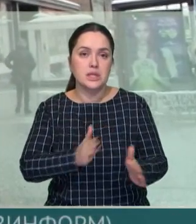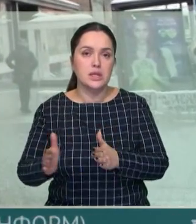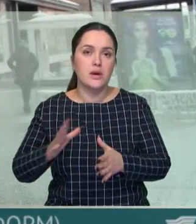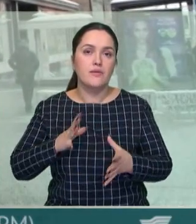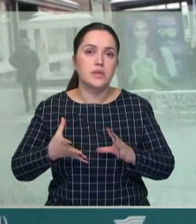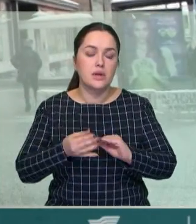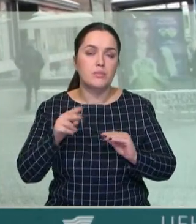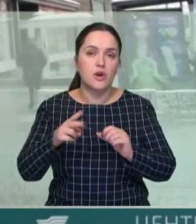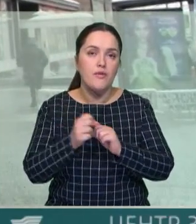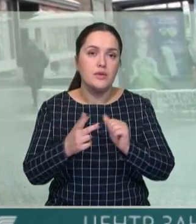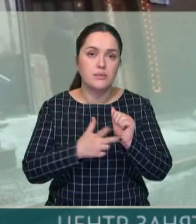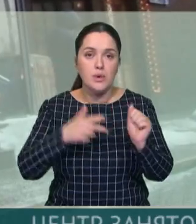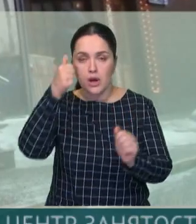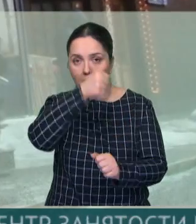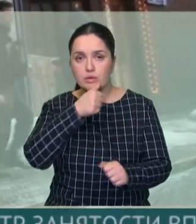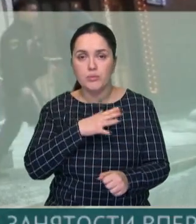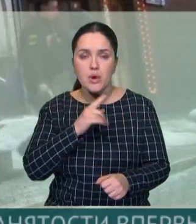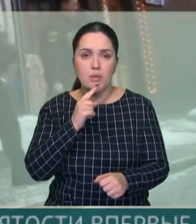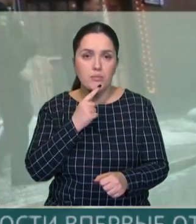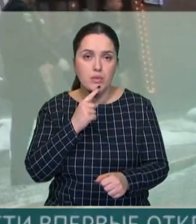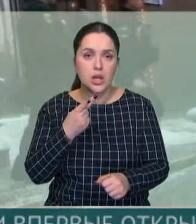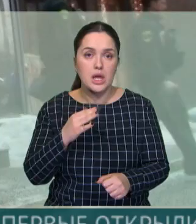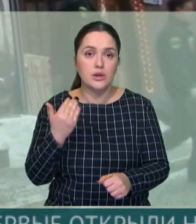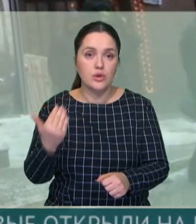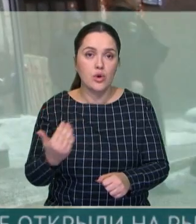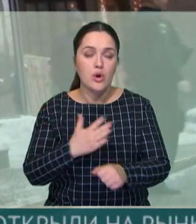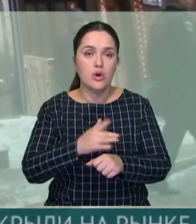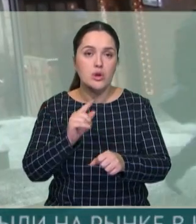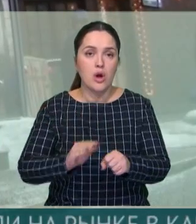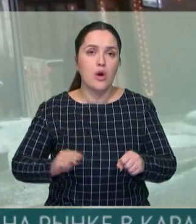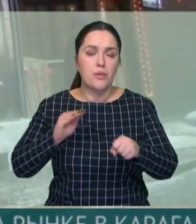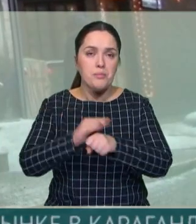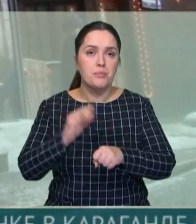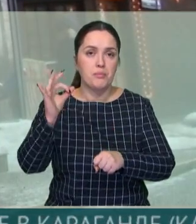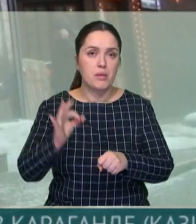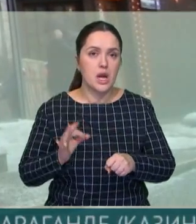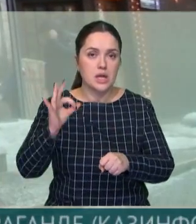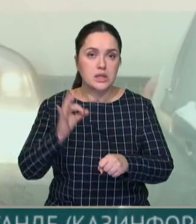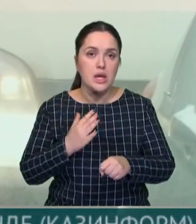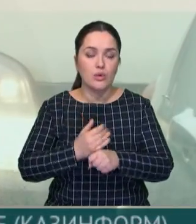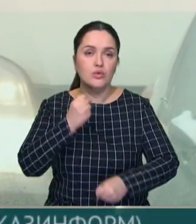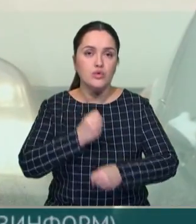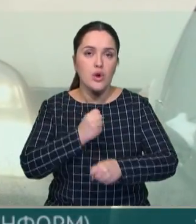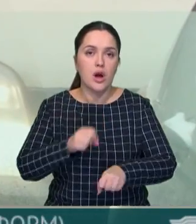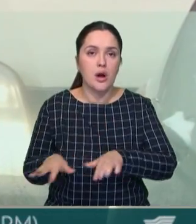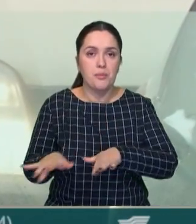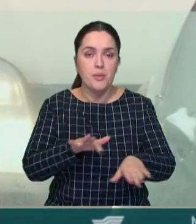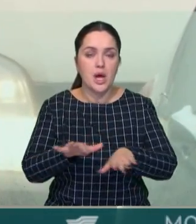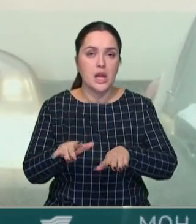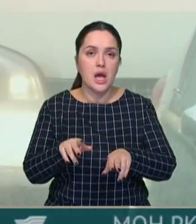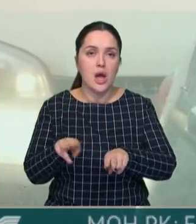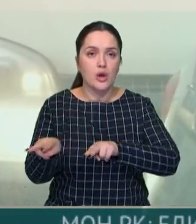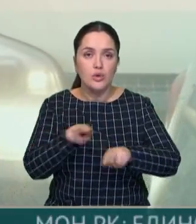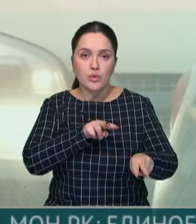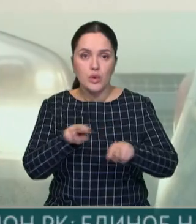целом. 2018 был непростым для нее. Сказались повышение ключевой ставки, ужесточение мер со стороны регулятора